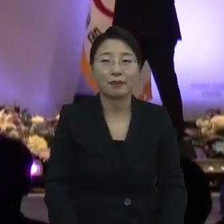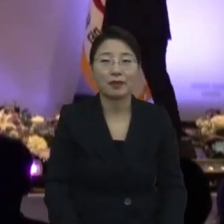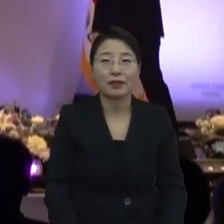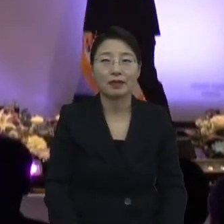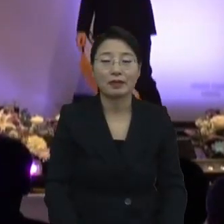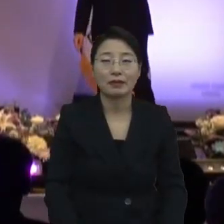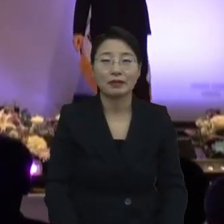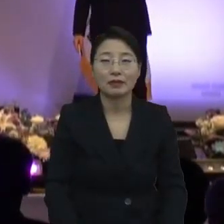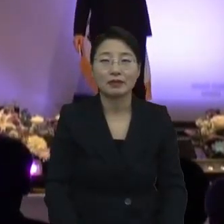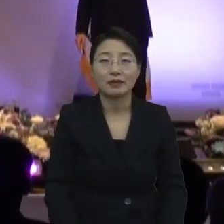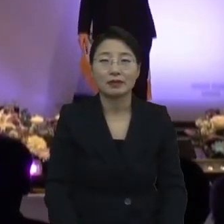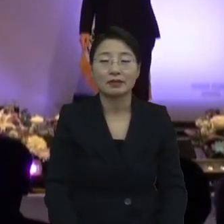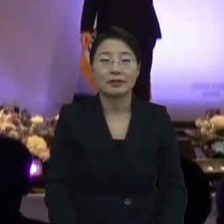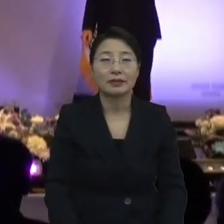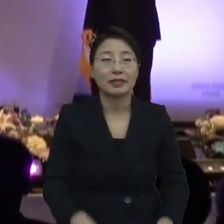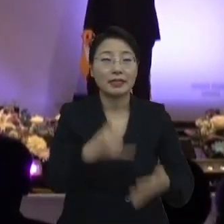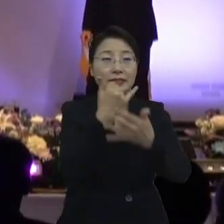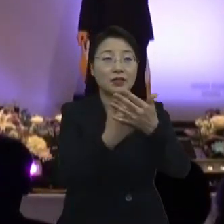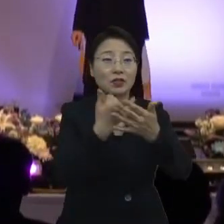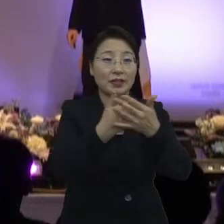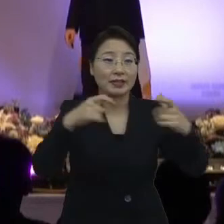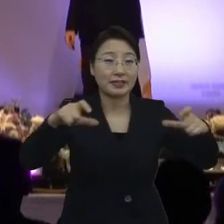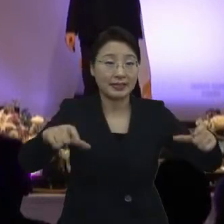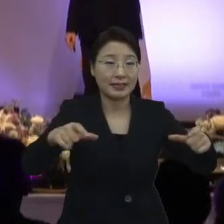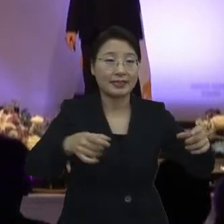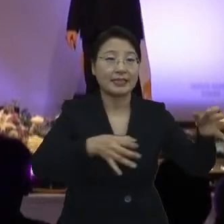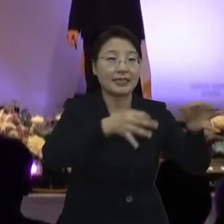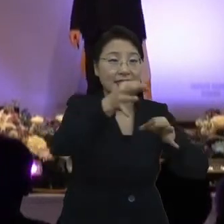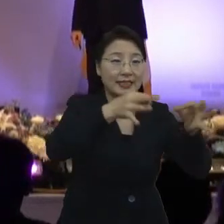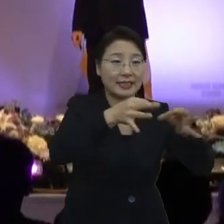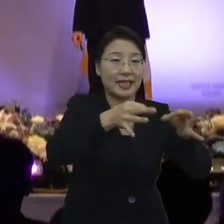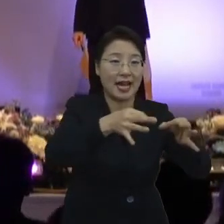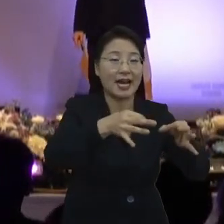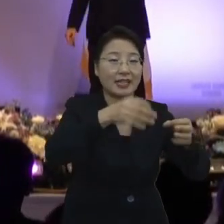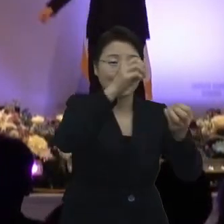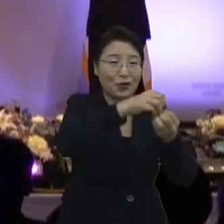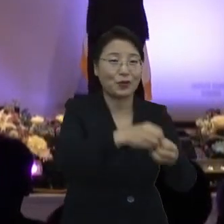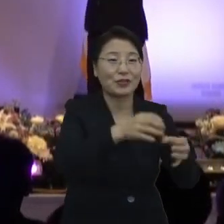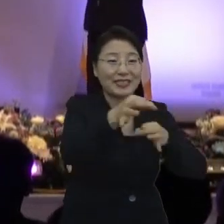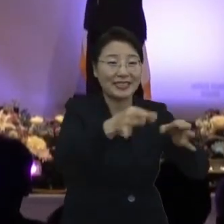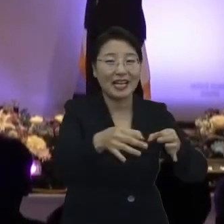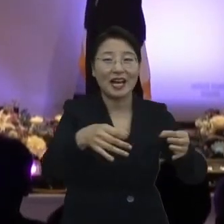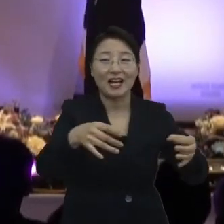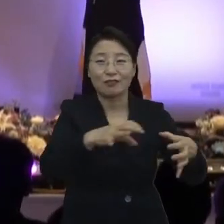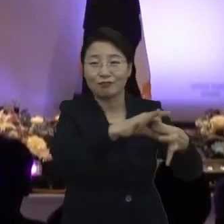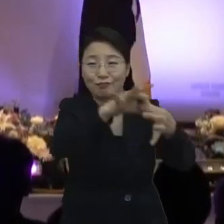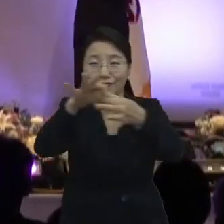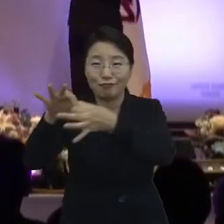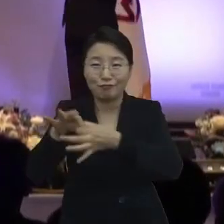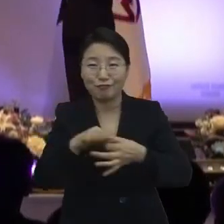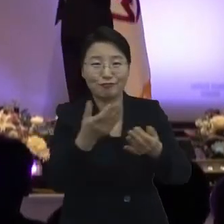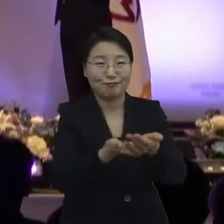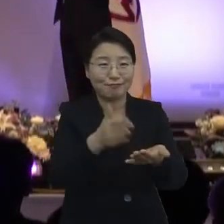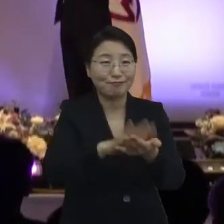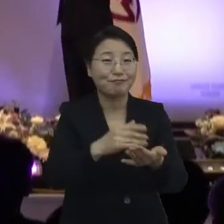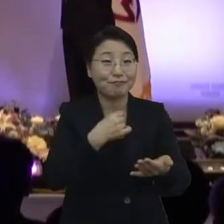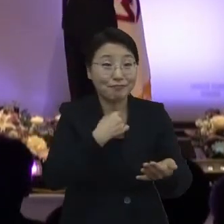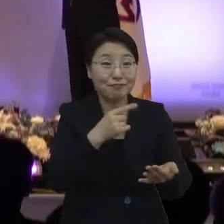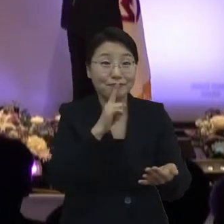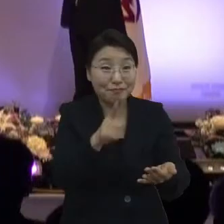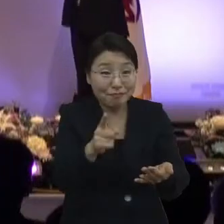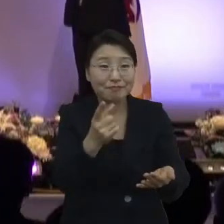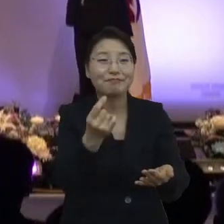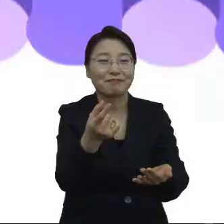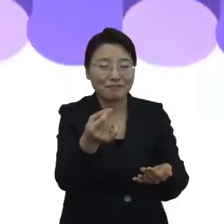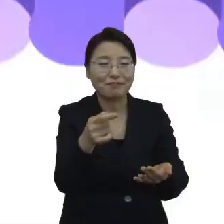아까 그 청량리 일대의 시장들을 확 바꾸겠다 하는 계획을 이미 구청장님 설명해 주셨는데 그 사업에